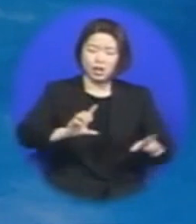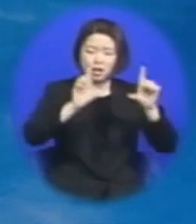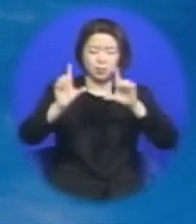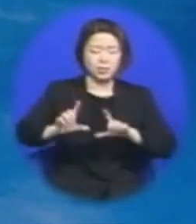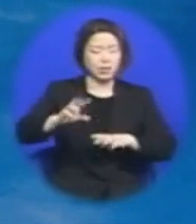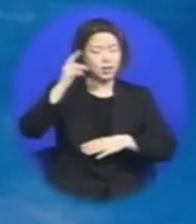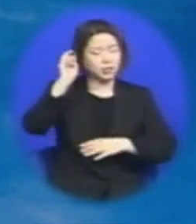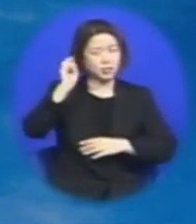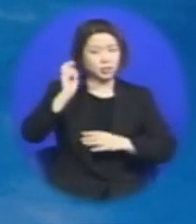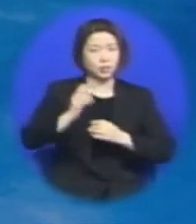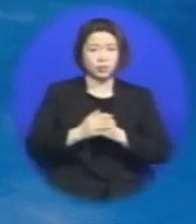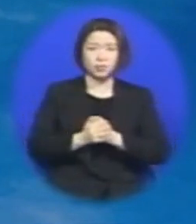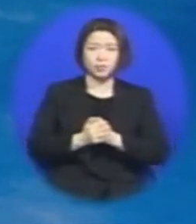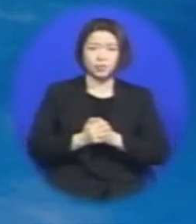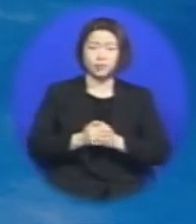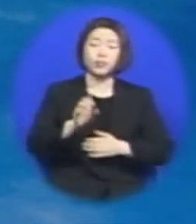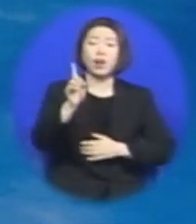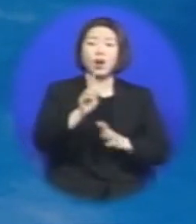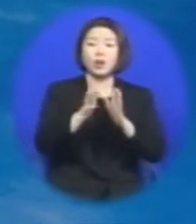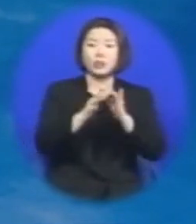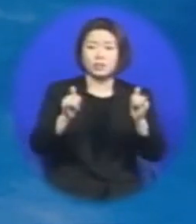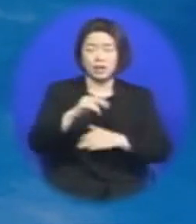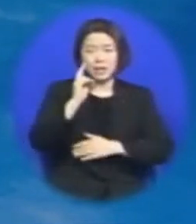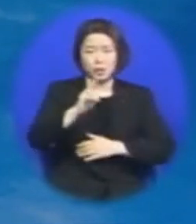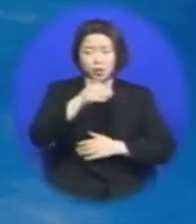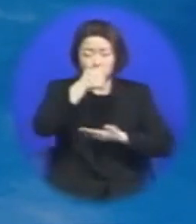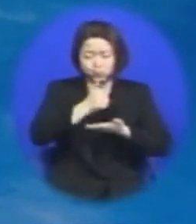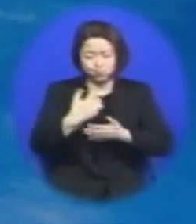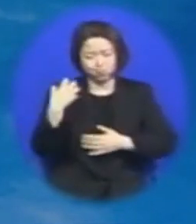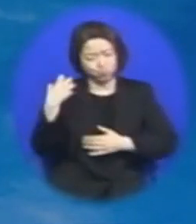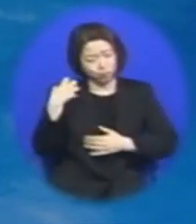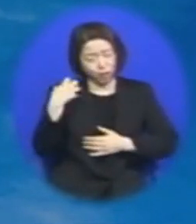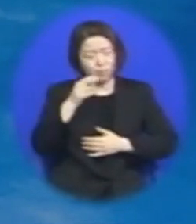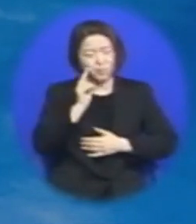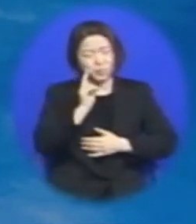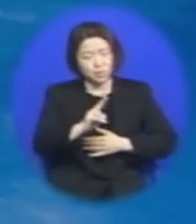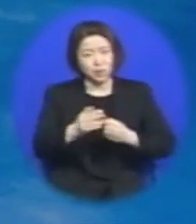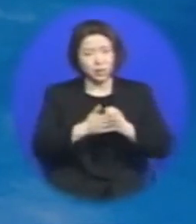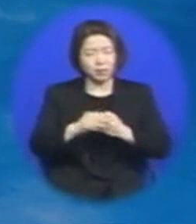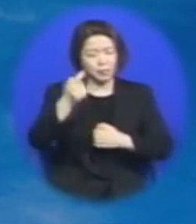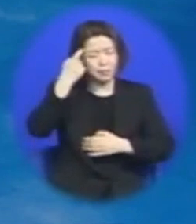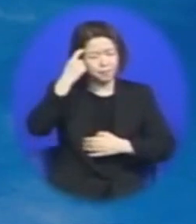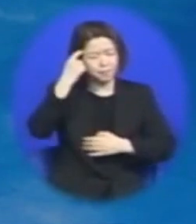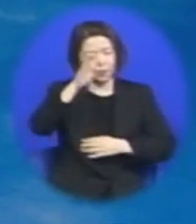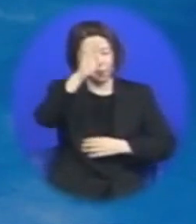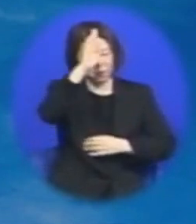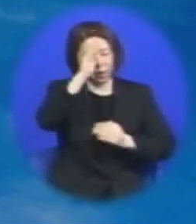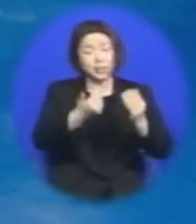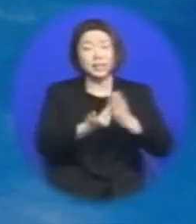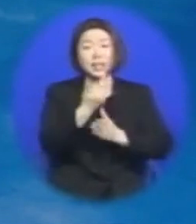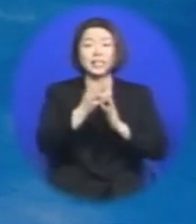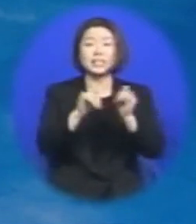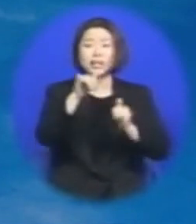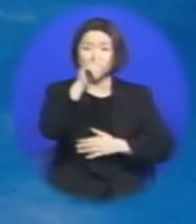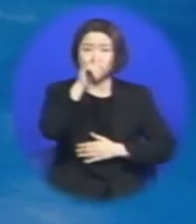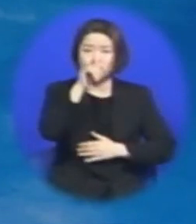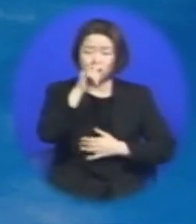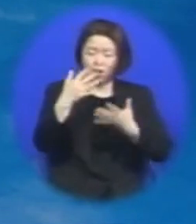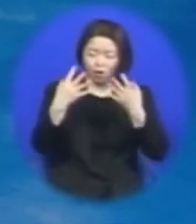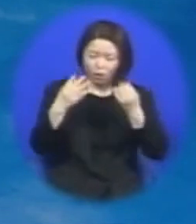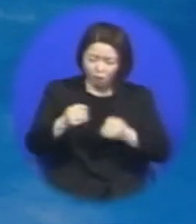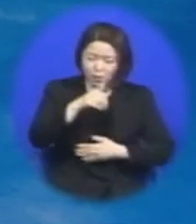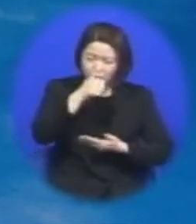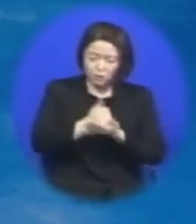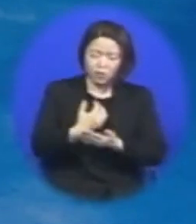거예요 어떤 사람은 너무 죄책감이 심해서 정신 이상이 된 사람이 있습니다 얼마나 죄가